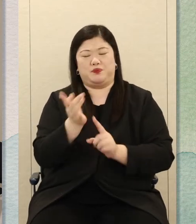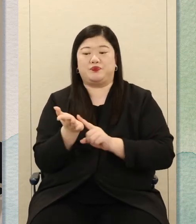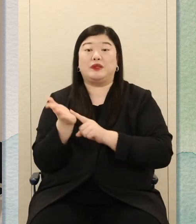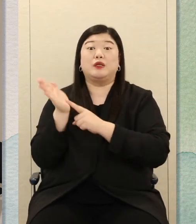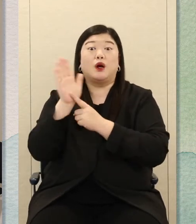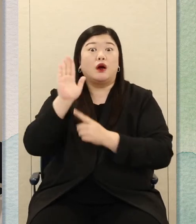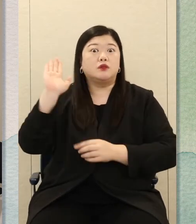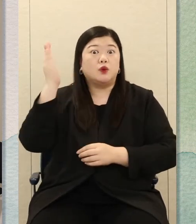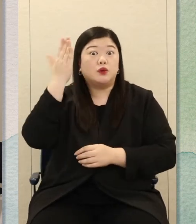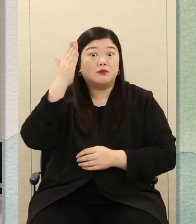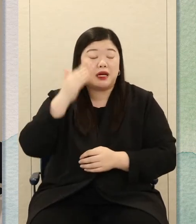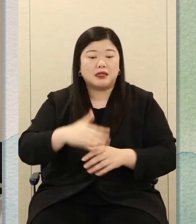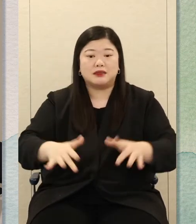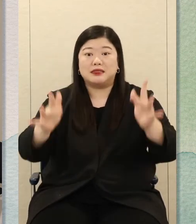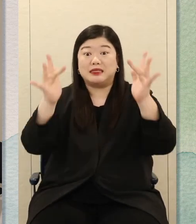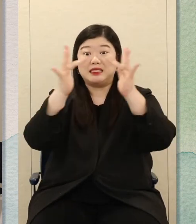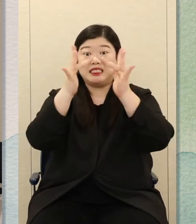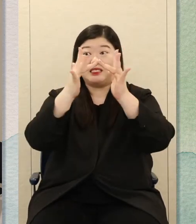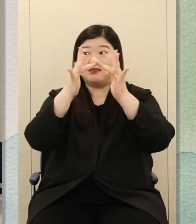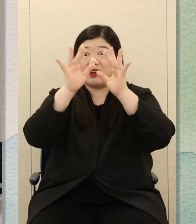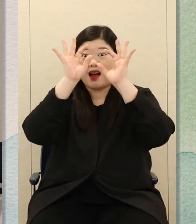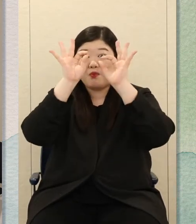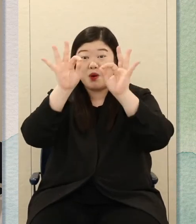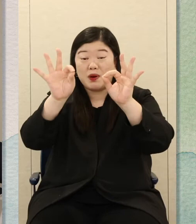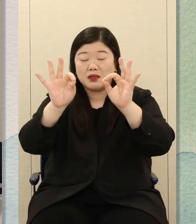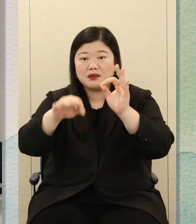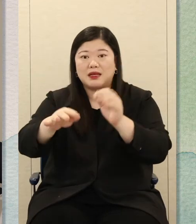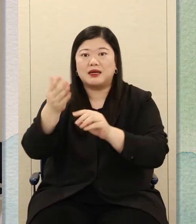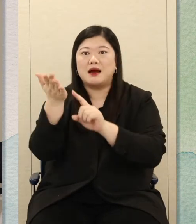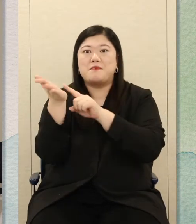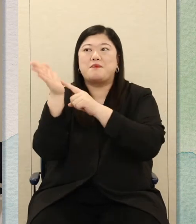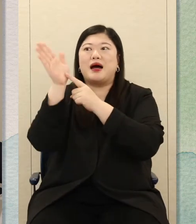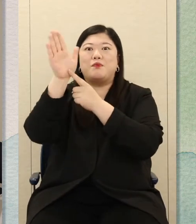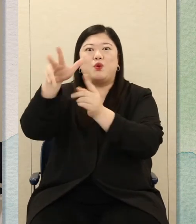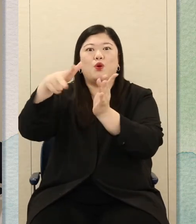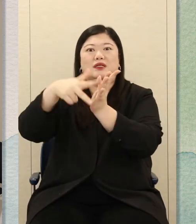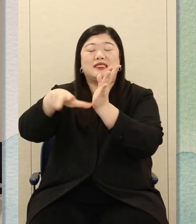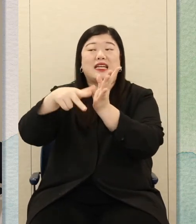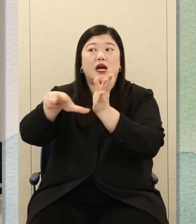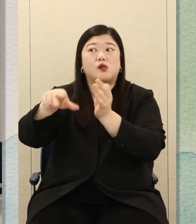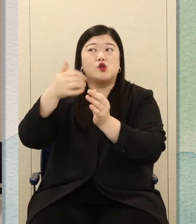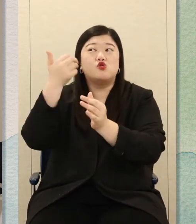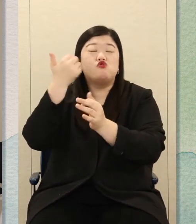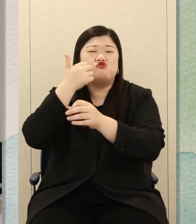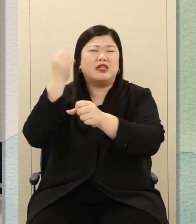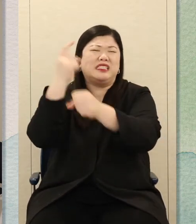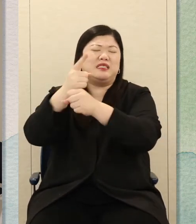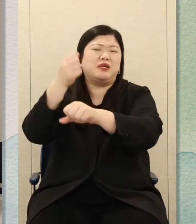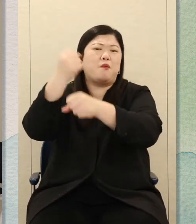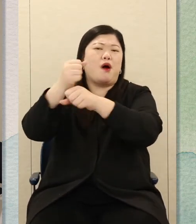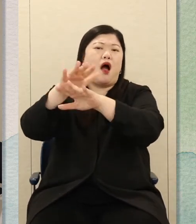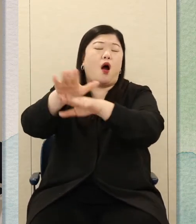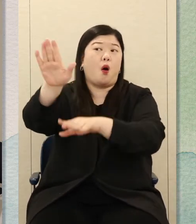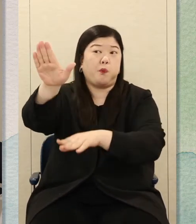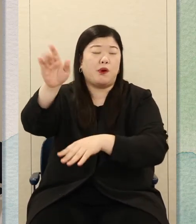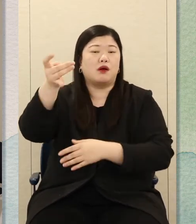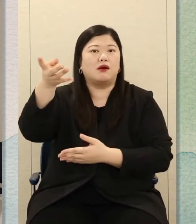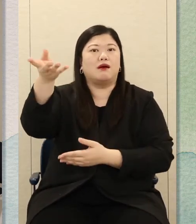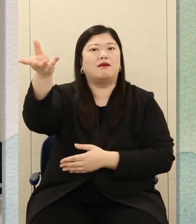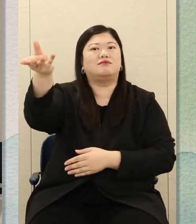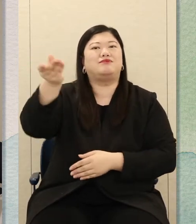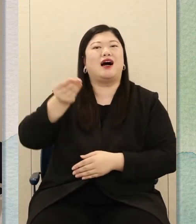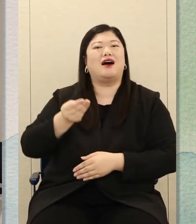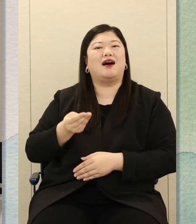서점에 너무 좋은 발제들이 많이 있어서 그거 가지고 와서 인터넷 공간에서 가지고 와서 출력해서 읽기만 하면 돼요. 그러니까